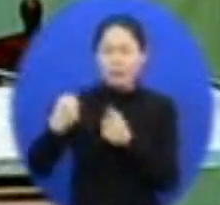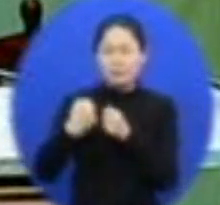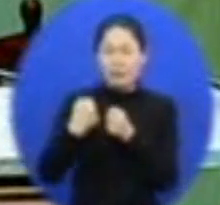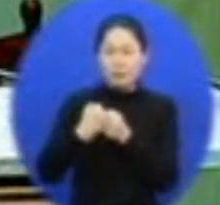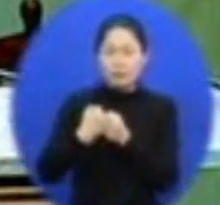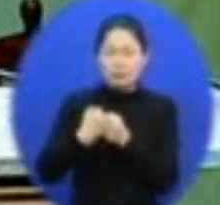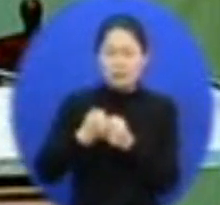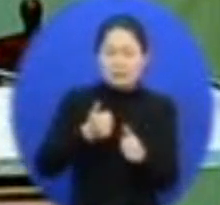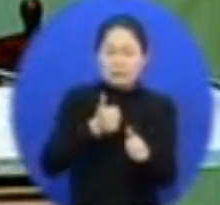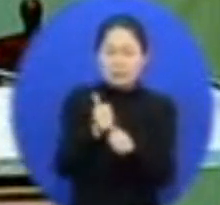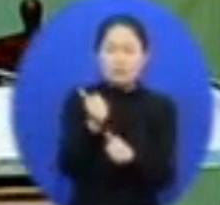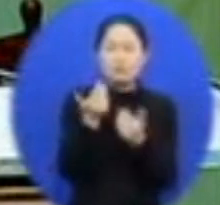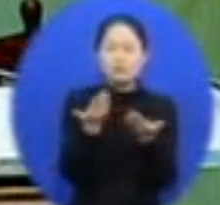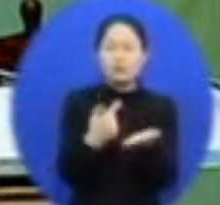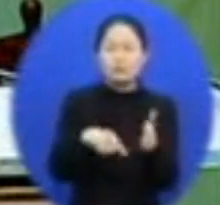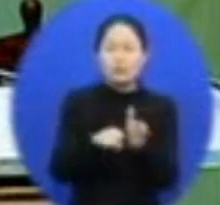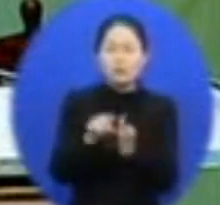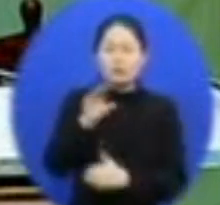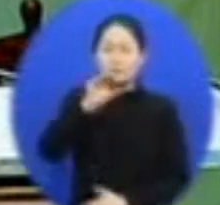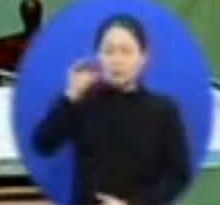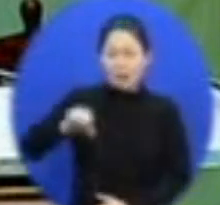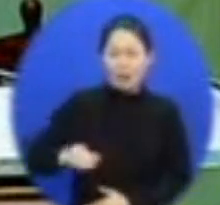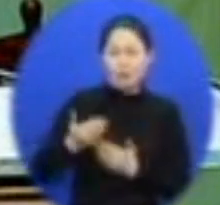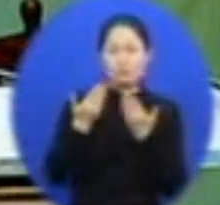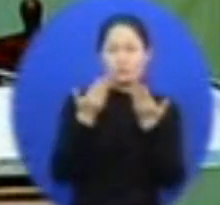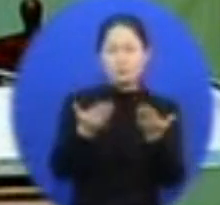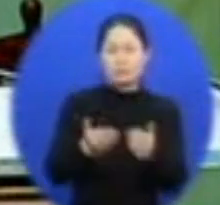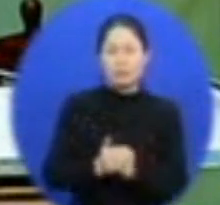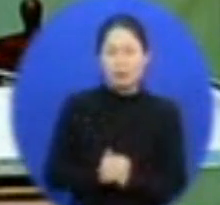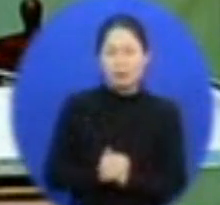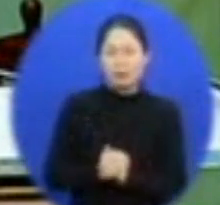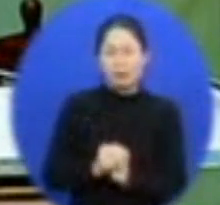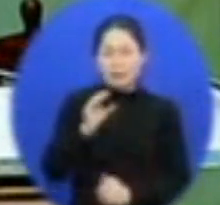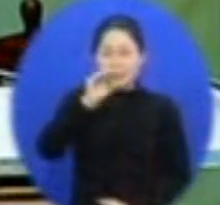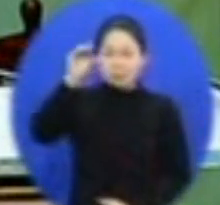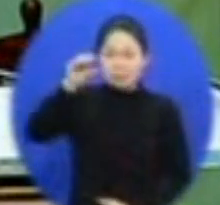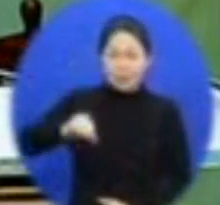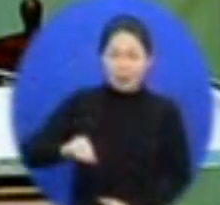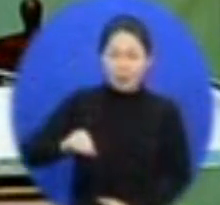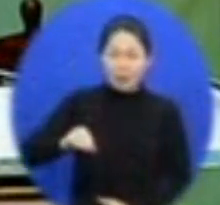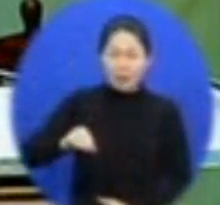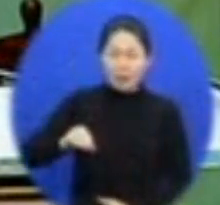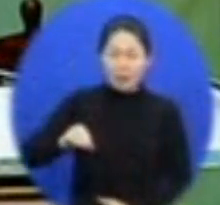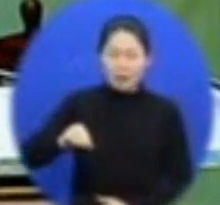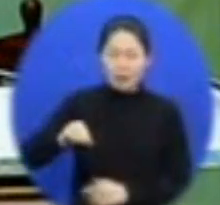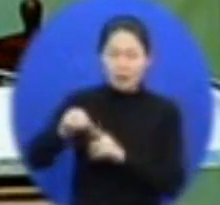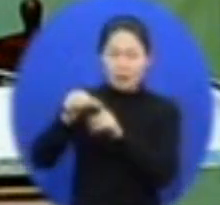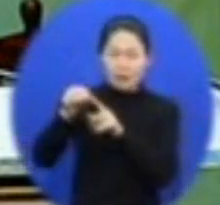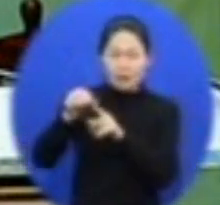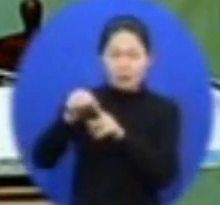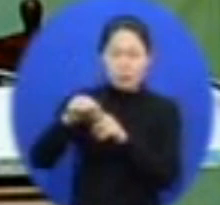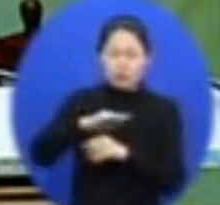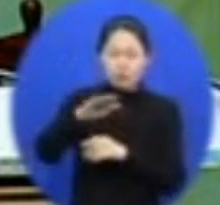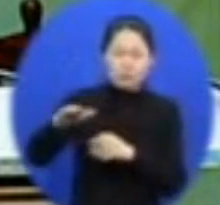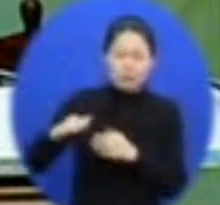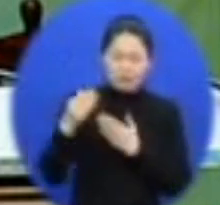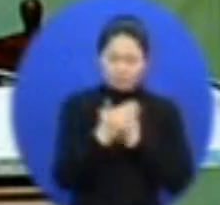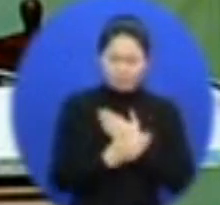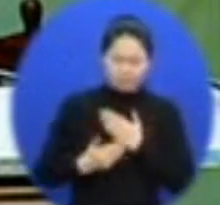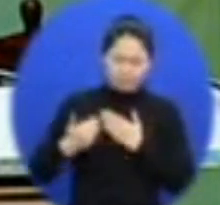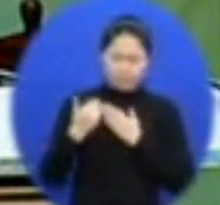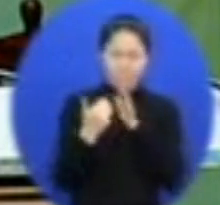승리를 주시려고 십자가를 주셨어요 그리고 그 십자가를 우리가 무장하고